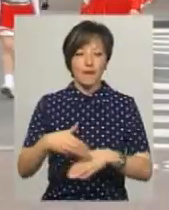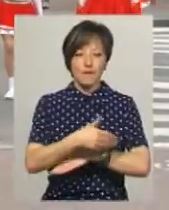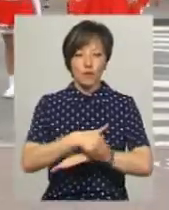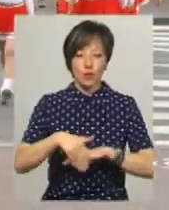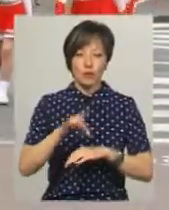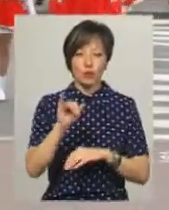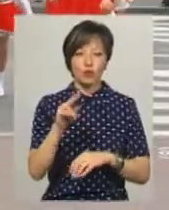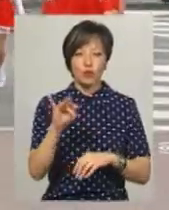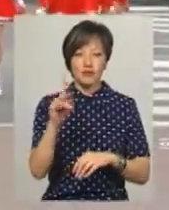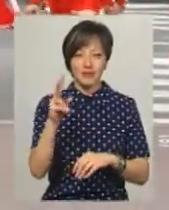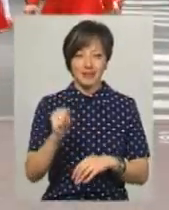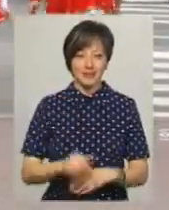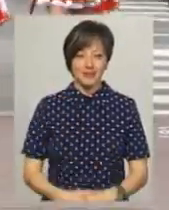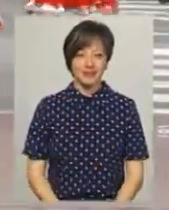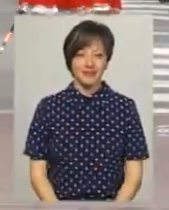вулицею Проскурівською.